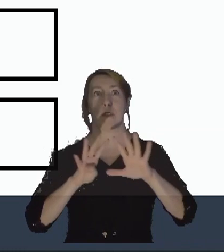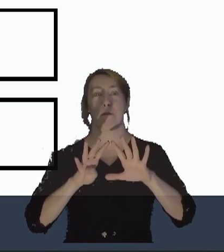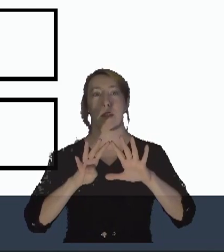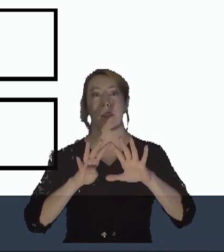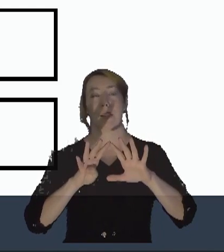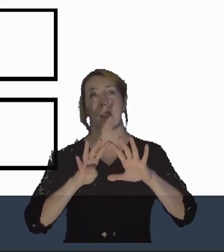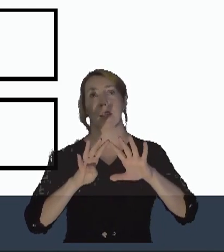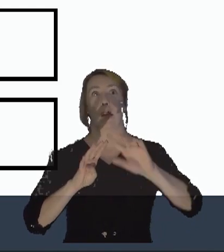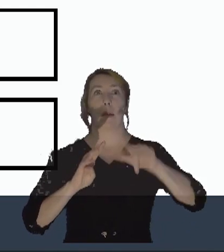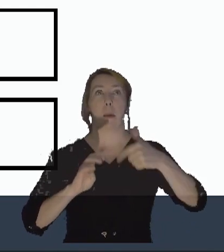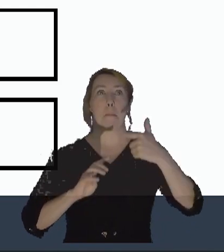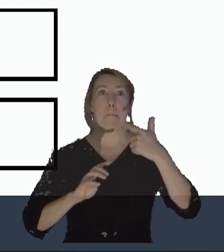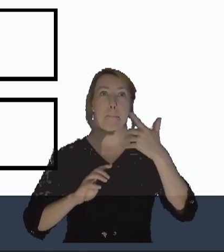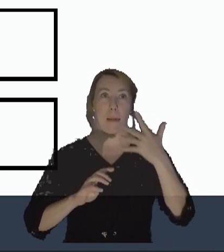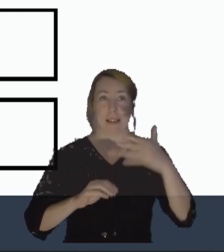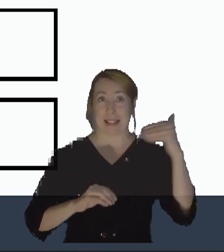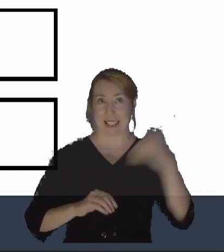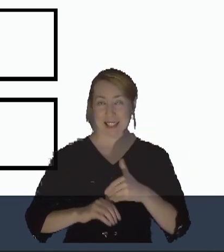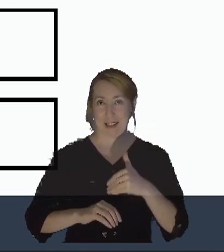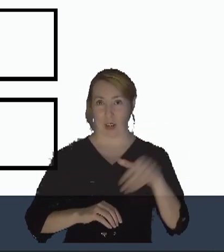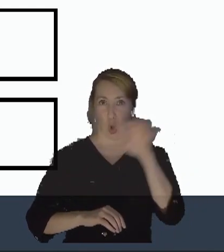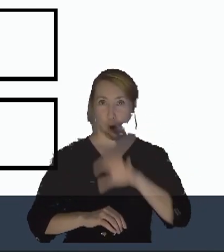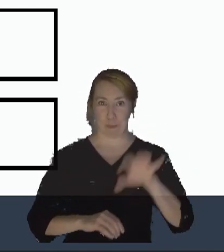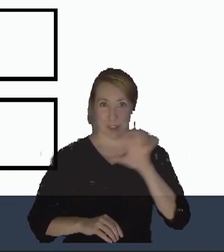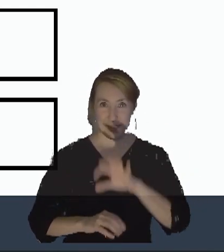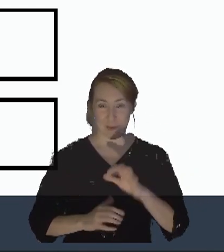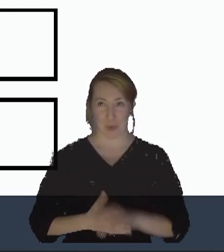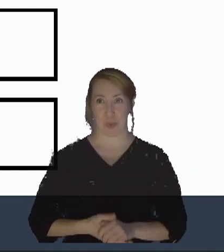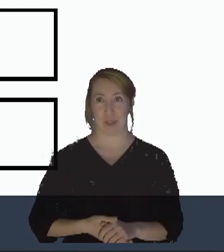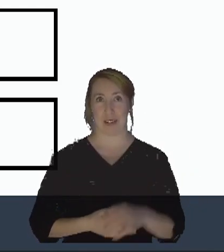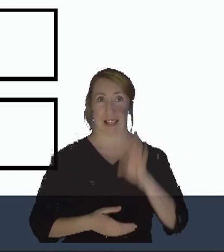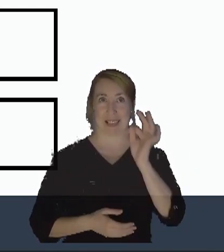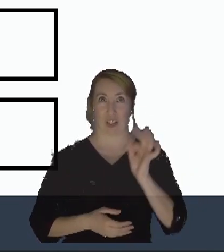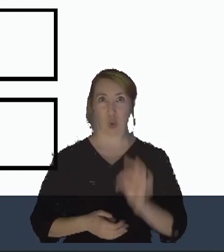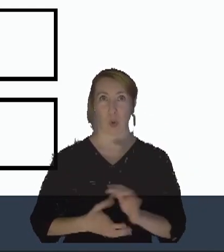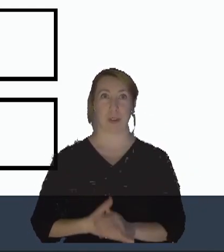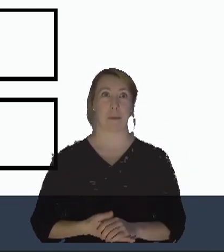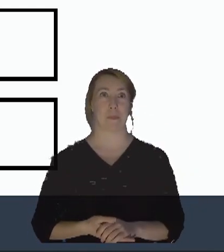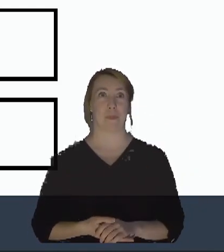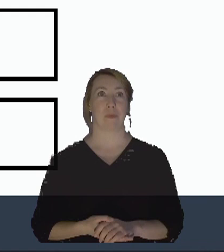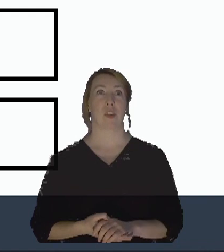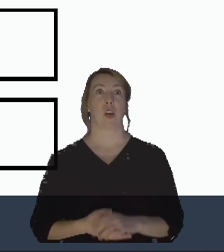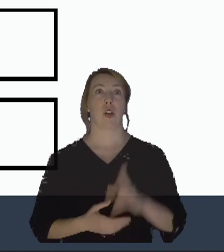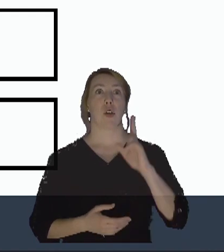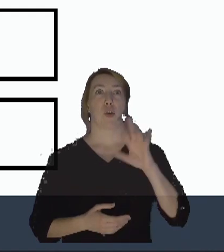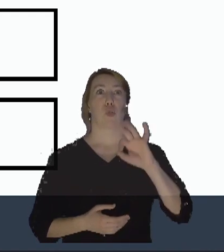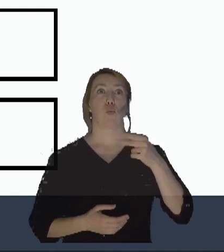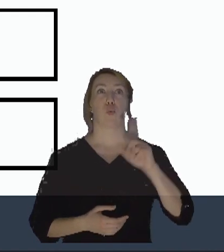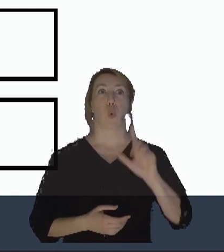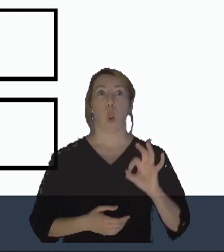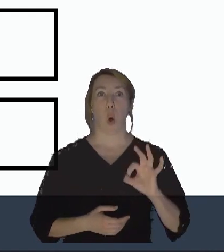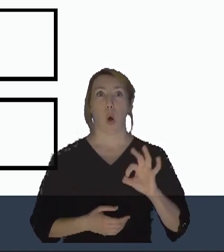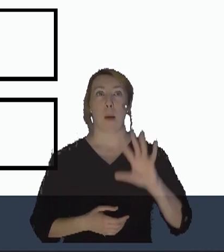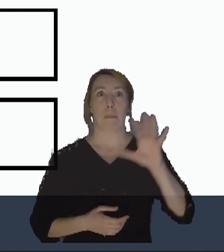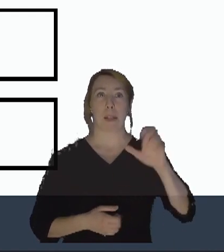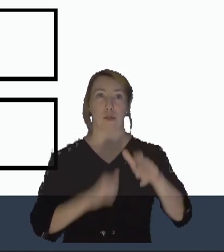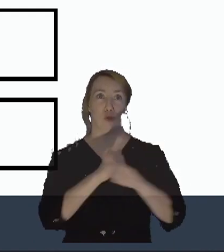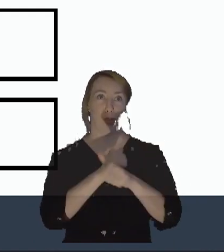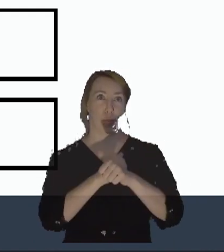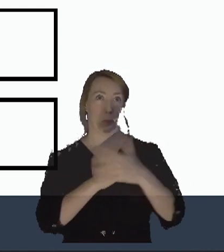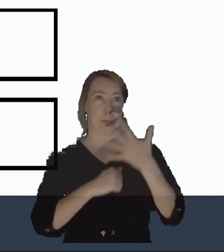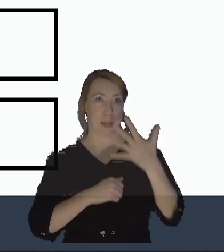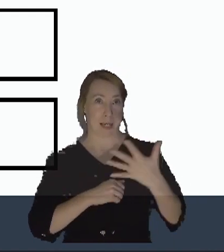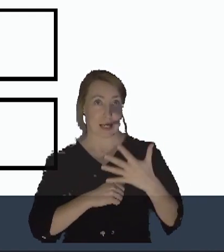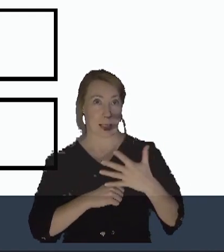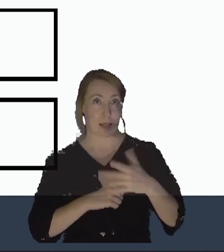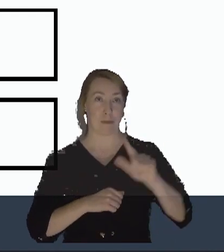909 tysięcy obserwujących na TikToku. Książulo 565, macie je